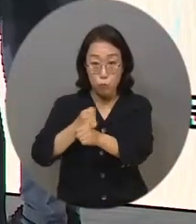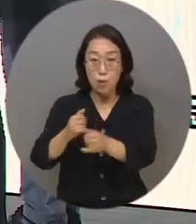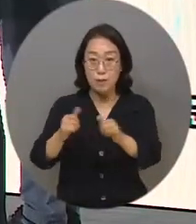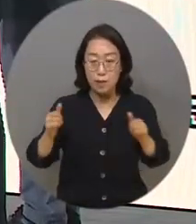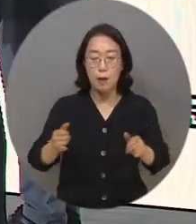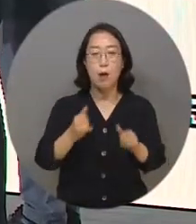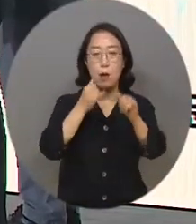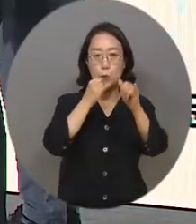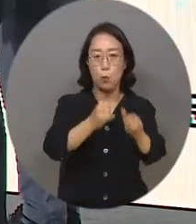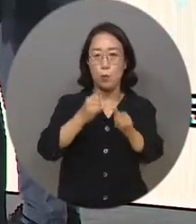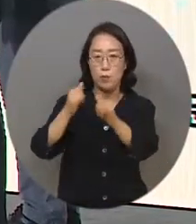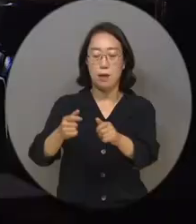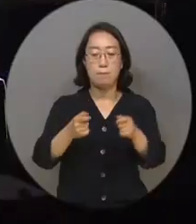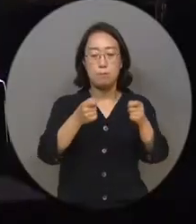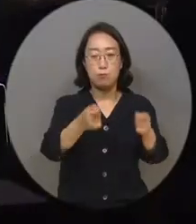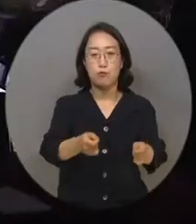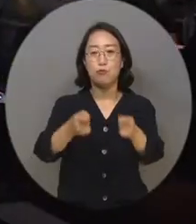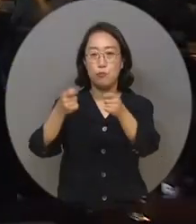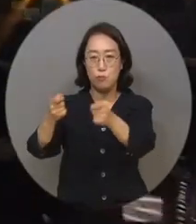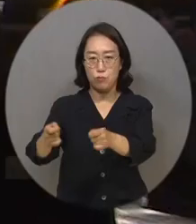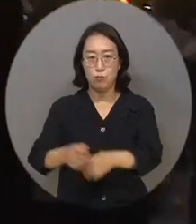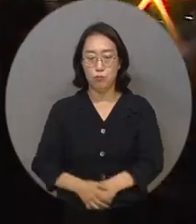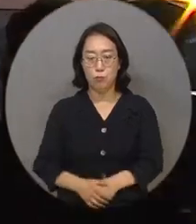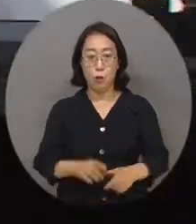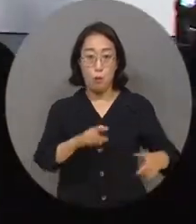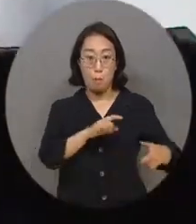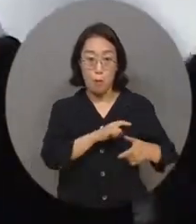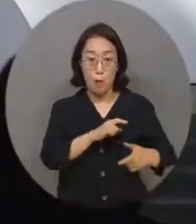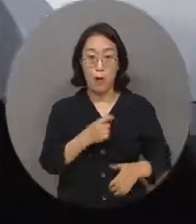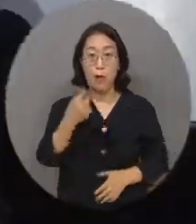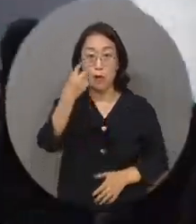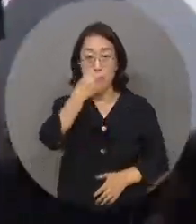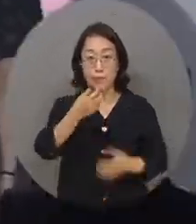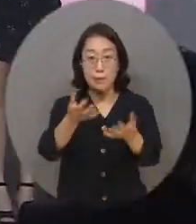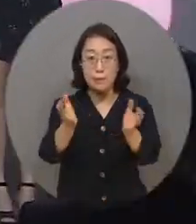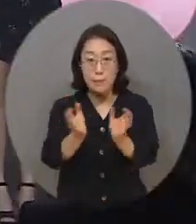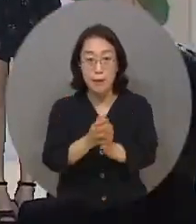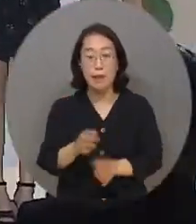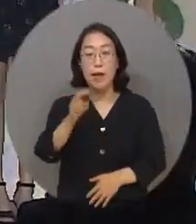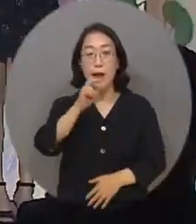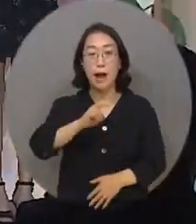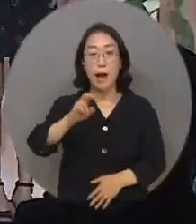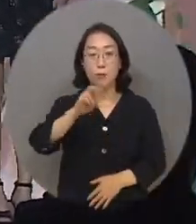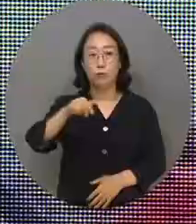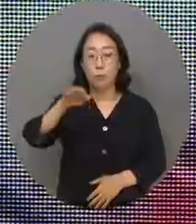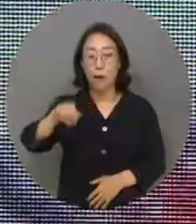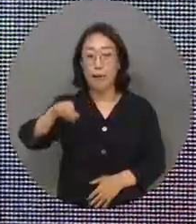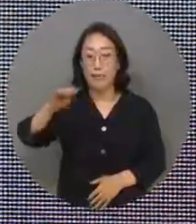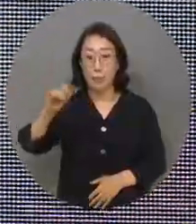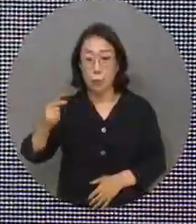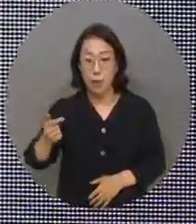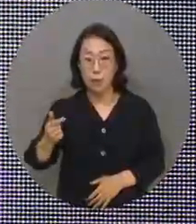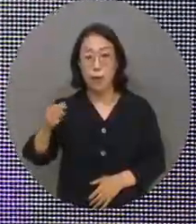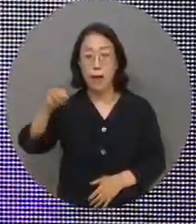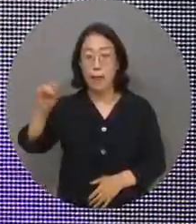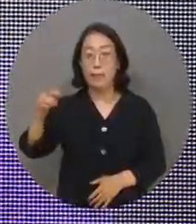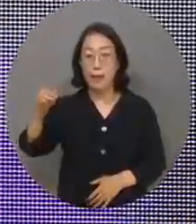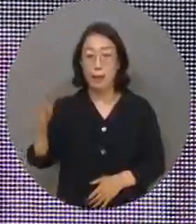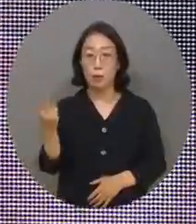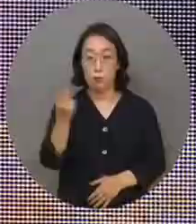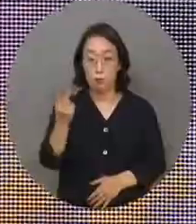포상과 표창이 수여됐습니다 명예 새김 지기단으로 활동하고 있는 가수 박시원 씨와 안다경씨도